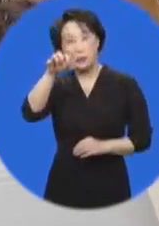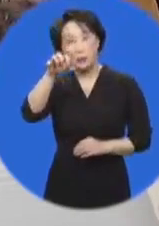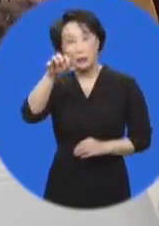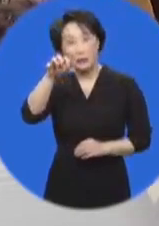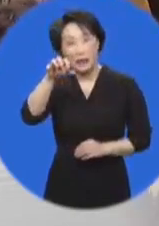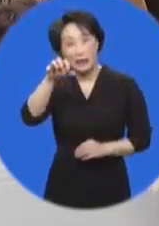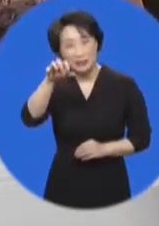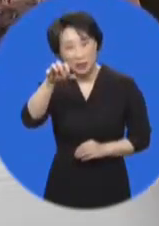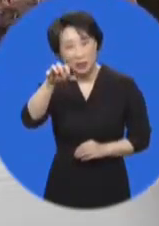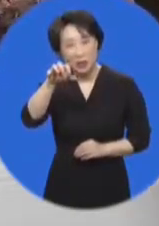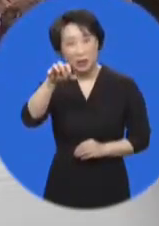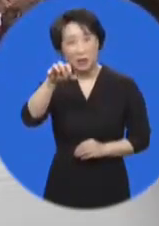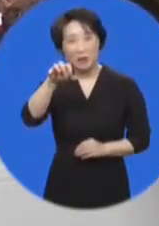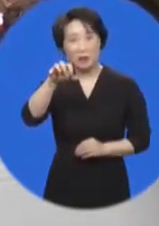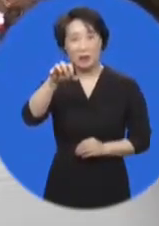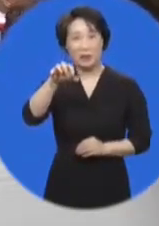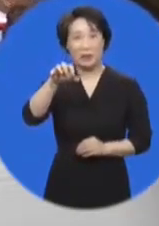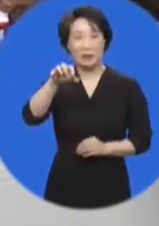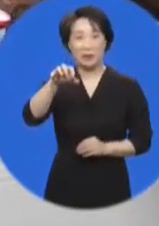천국 문에서